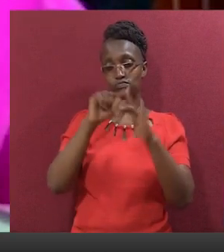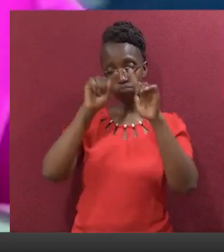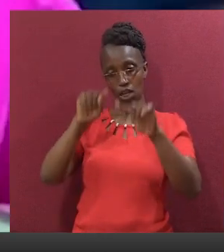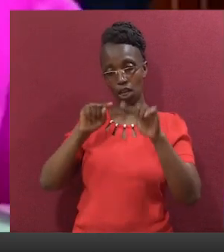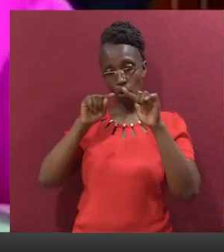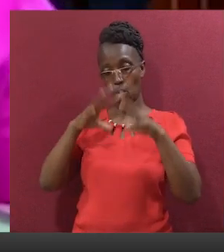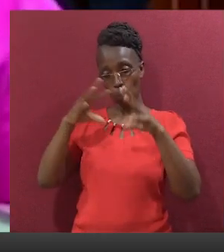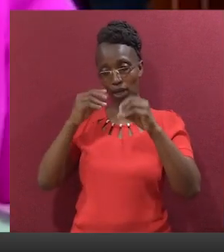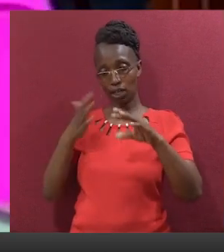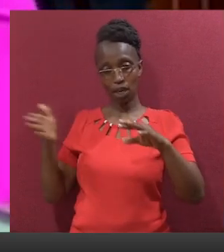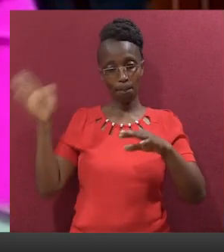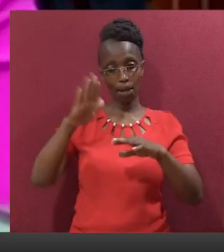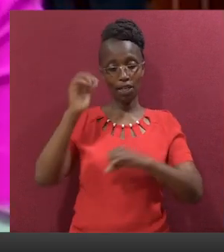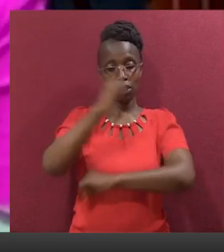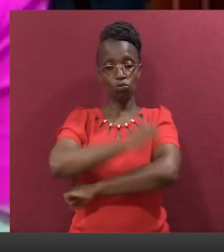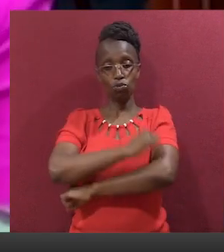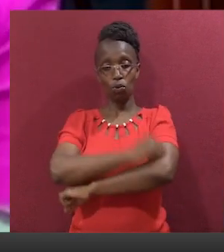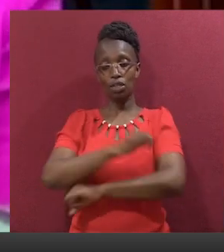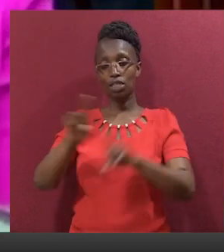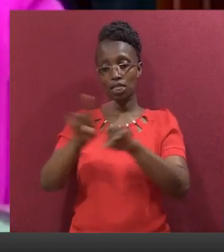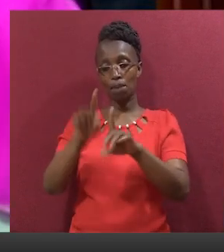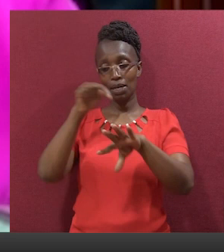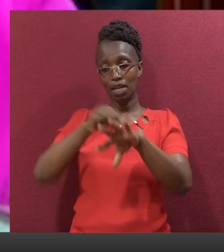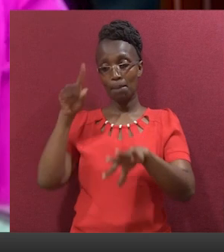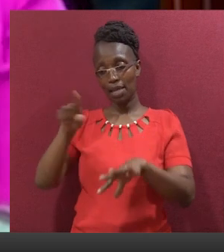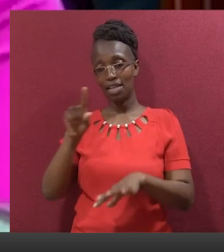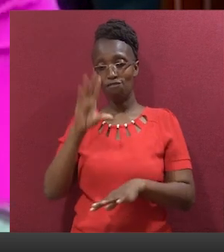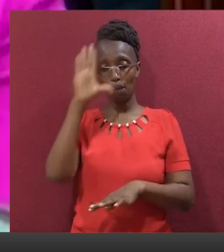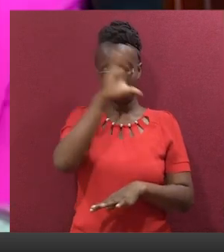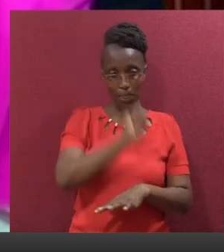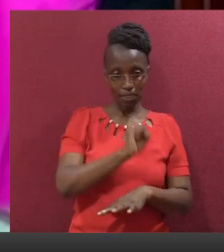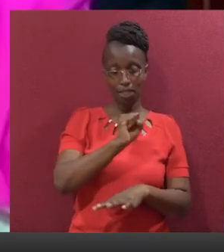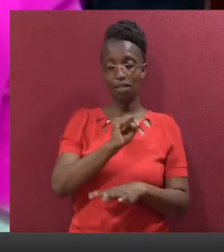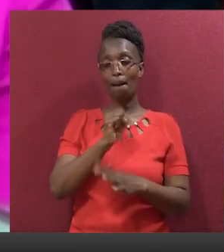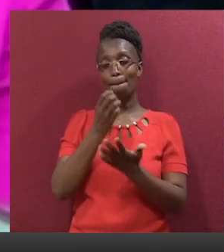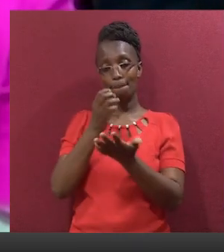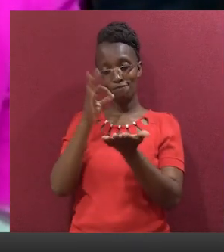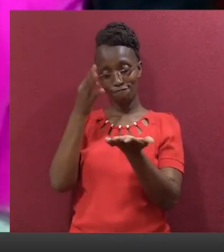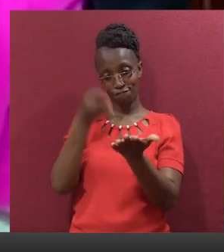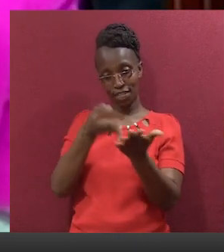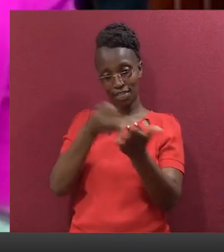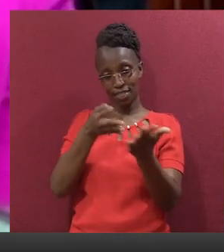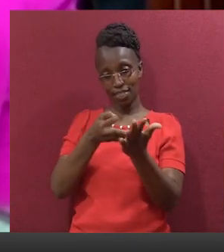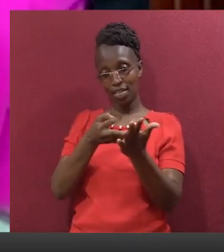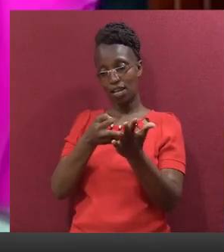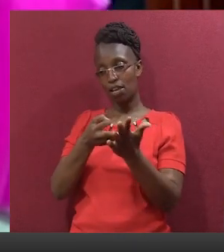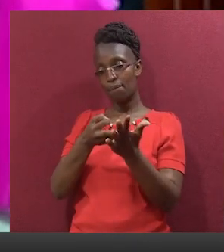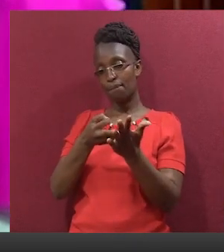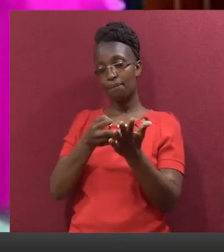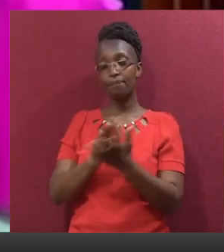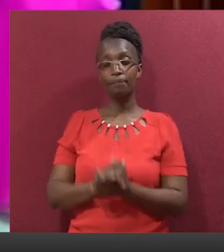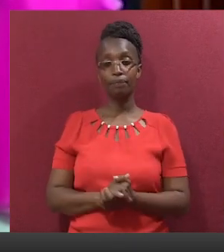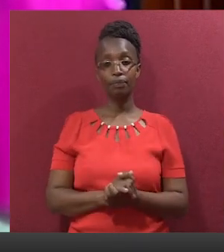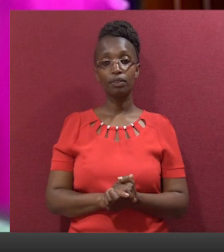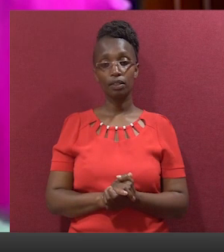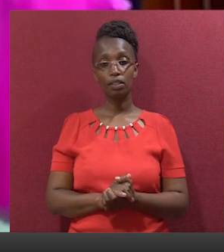kiongozi aliyejizatiti kurejea shuleni hata baada ya kukosa karo na baadaye kuchaguliwa kama diwani na